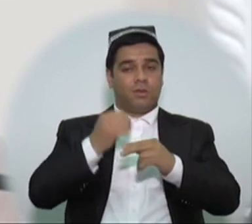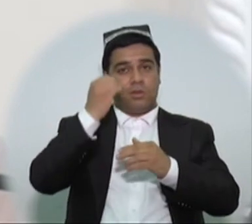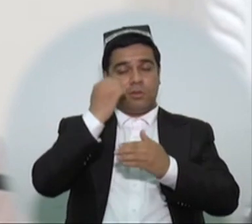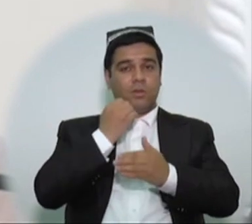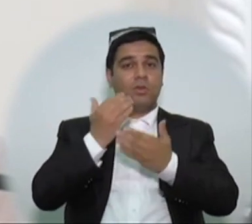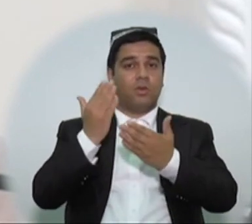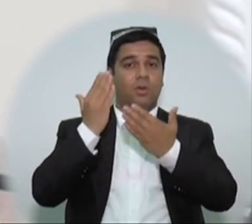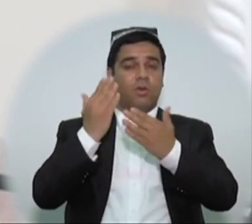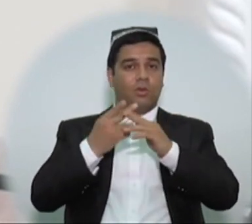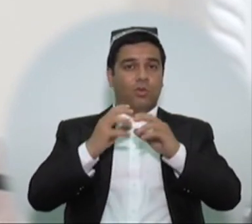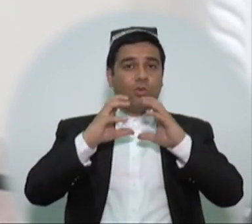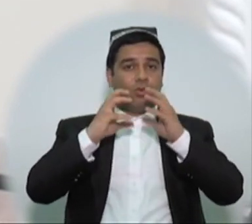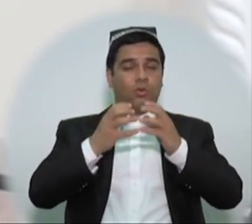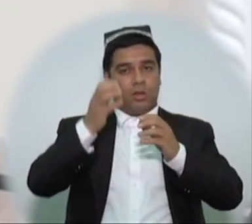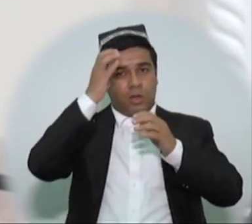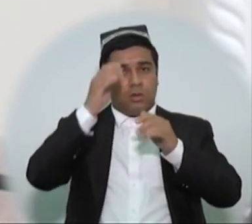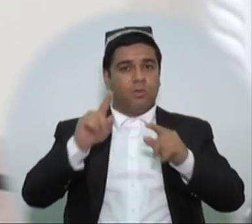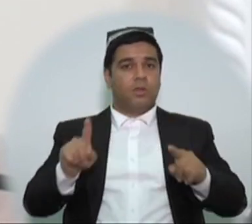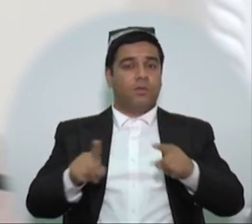dunyoni ilmga cho'mganlar.